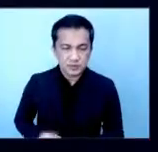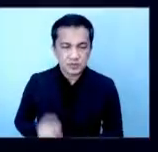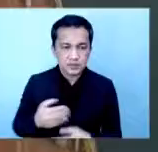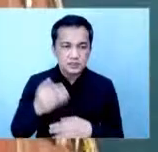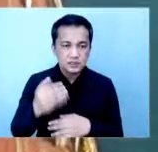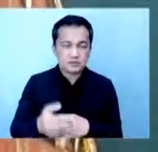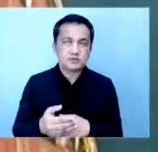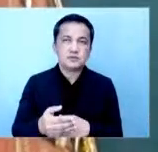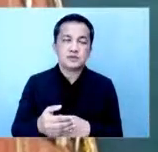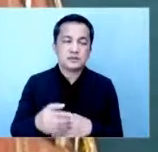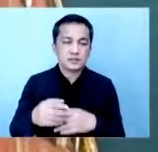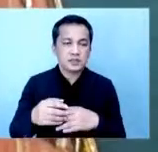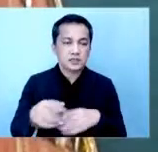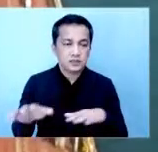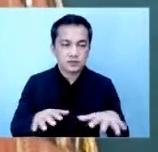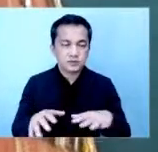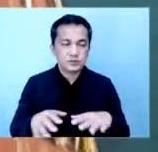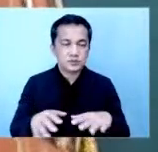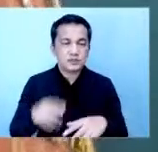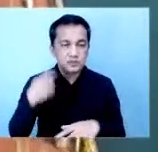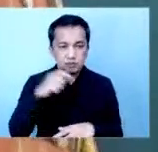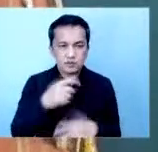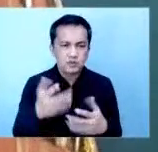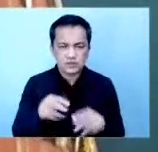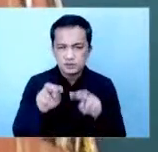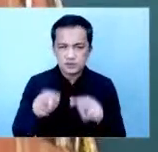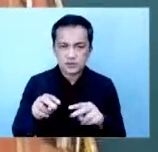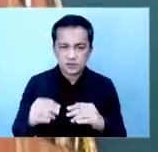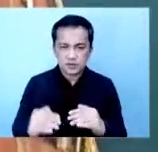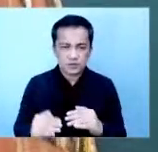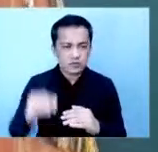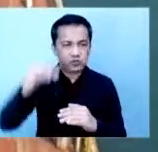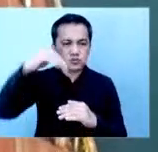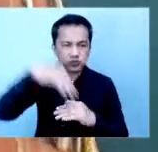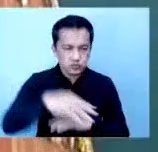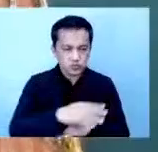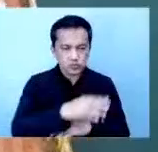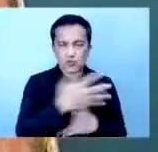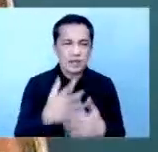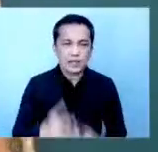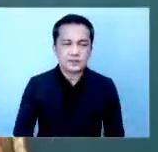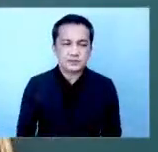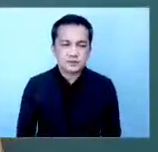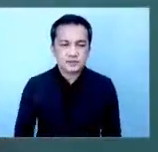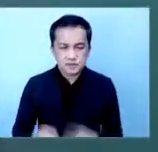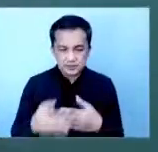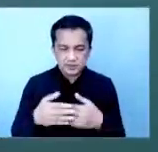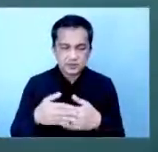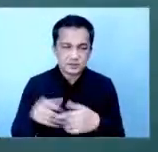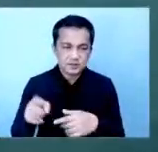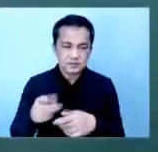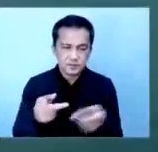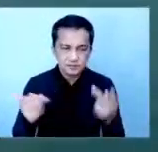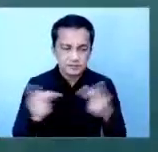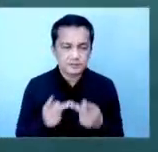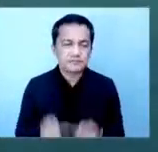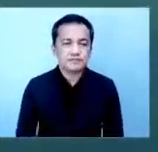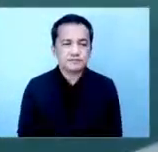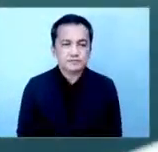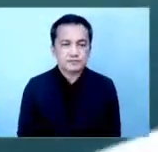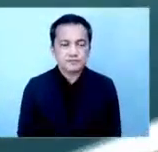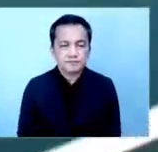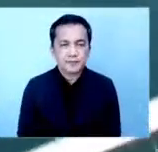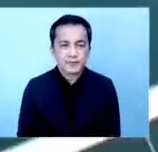sa Taiwan. Wala raw silang na-monitor na mataas na sea level sa mga dagat na malapit sa mga nasabing lugar. Nagbabalita mula